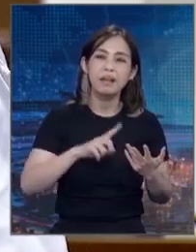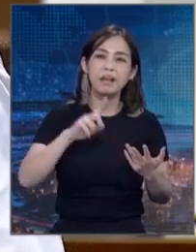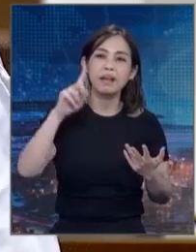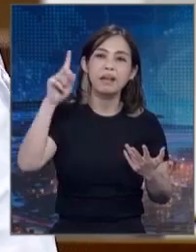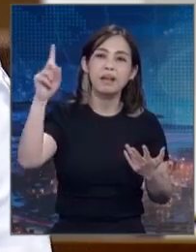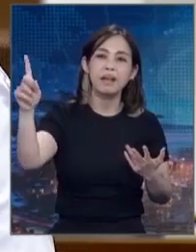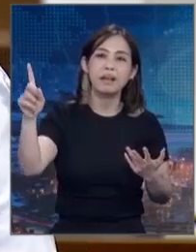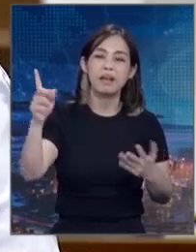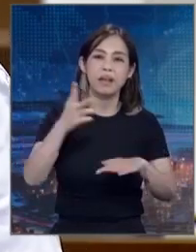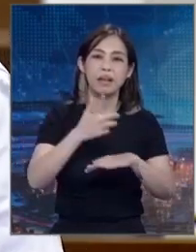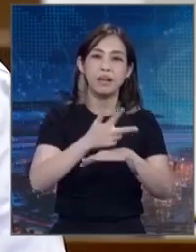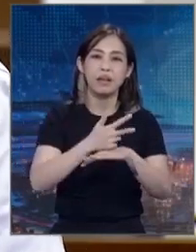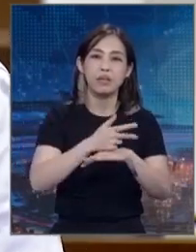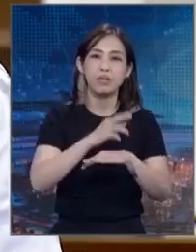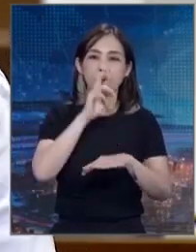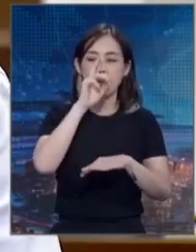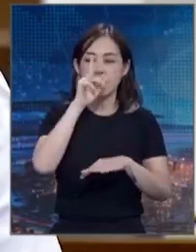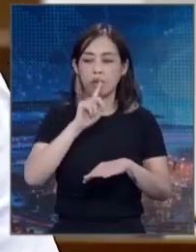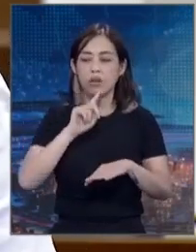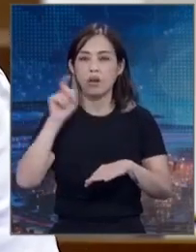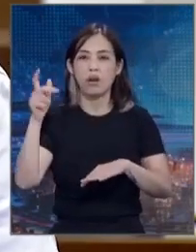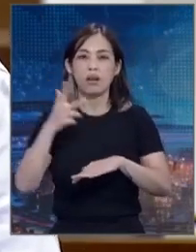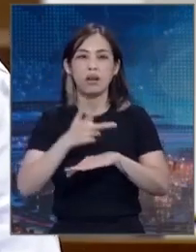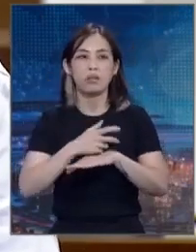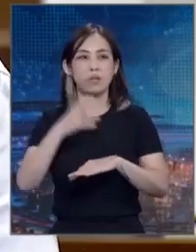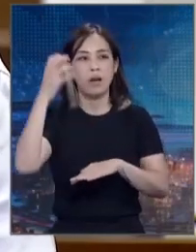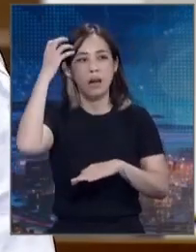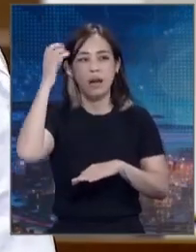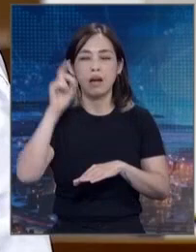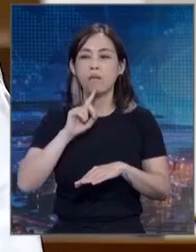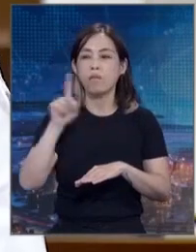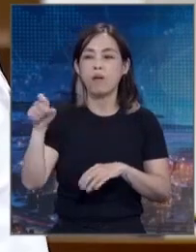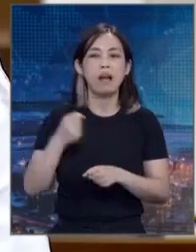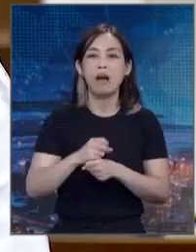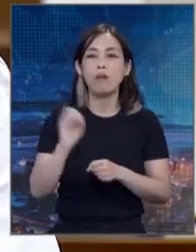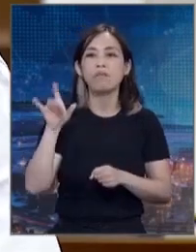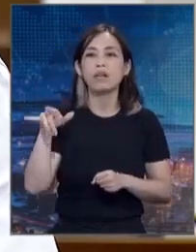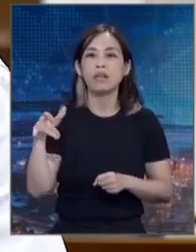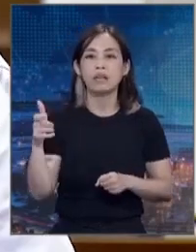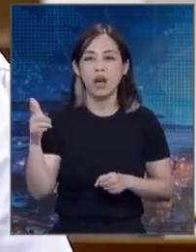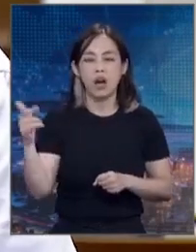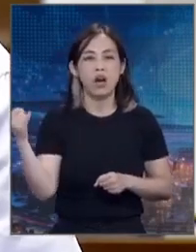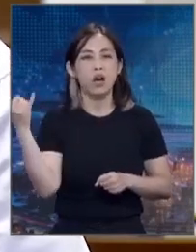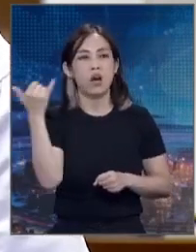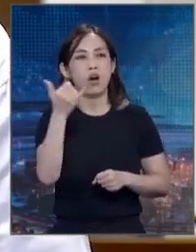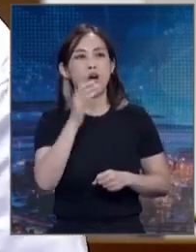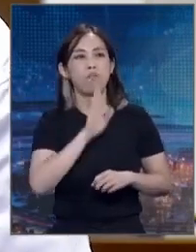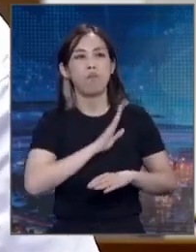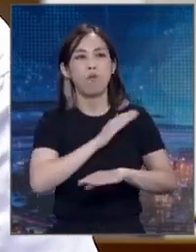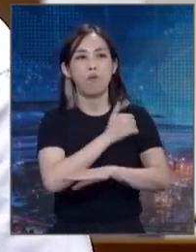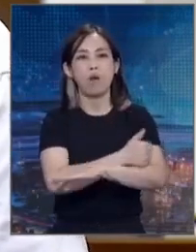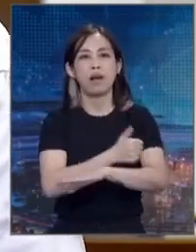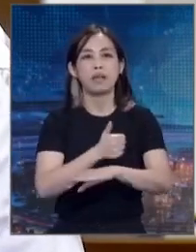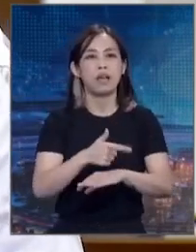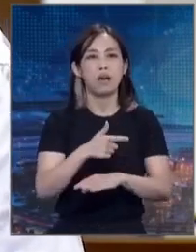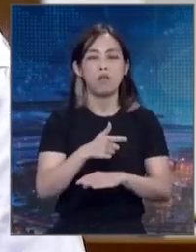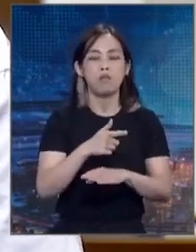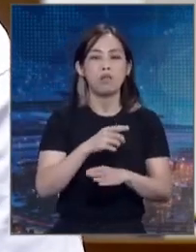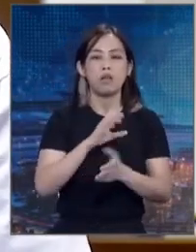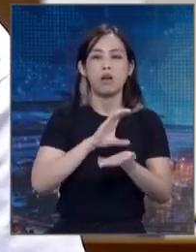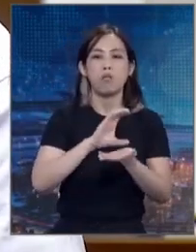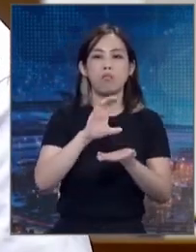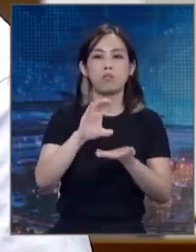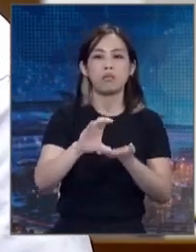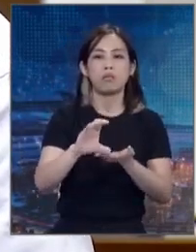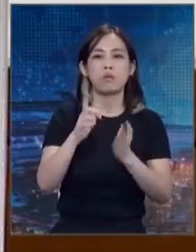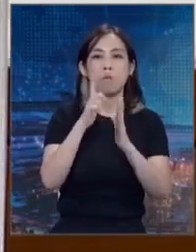không có hàng rào. Tôi hỏi đại sứ bảo là tại sao không làm hàng rào đi. Nói là điền về Bộ Ngoại giao bảo là luật đầu tư công không bố trí vào trung hạn,